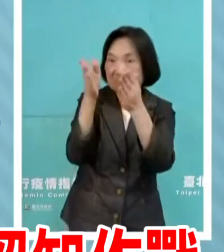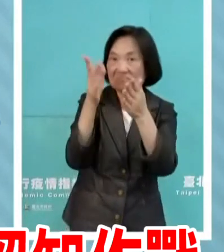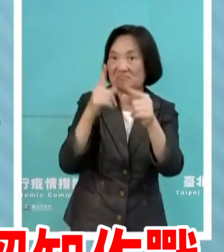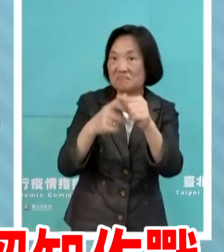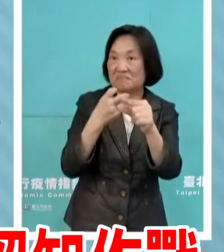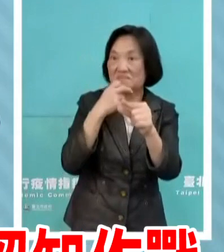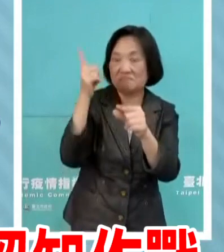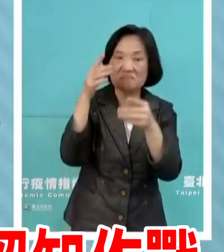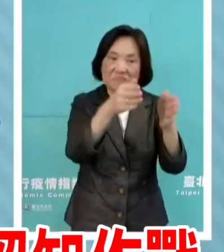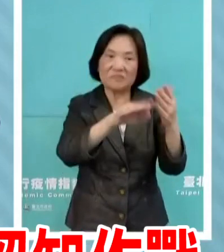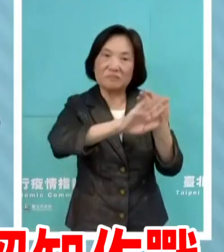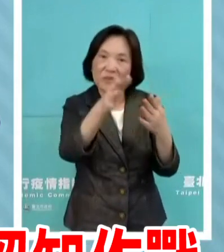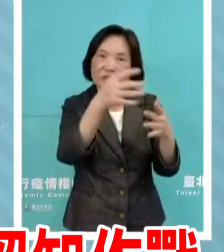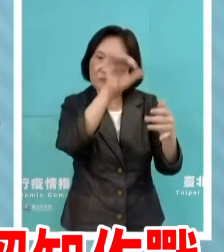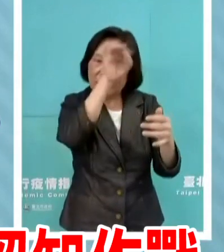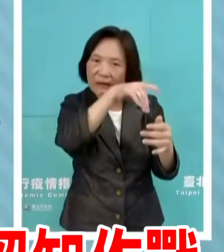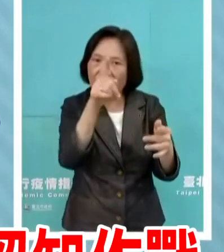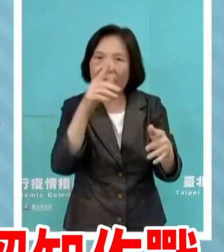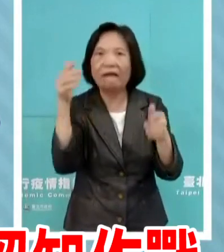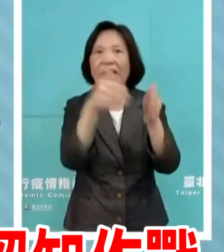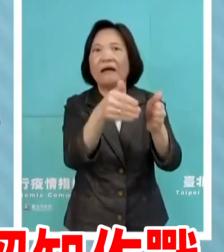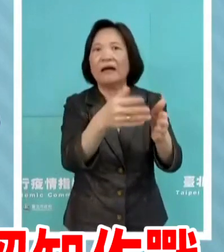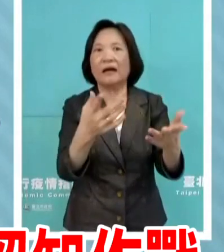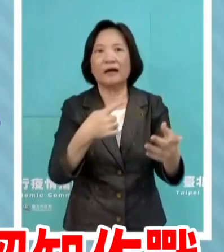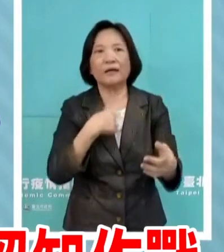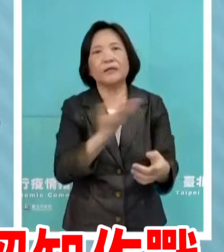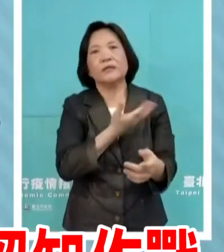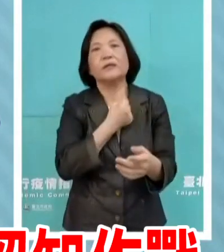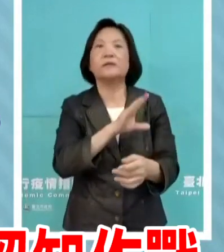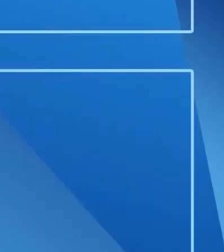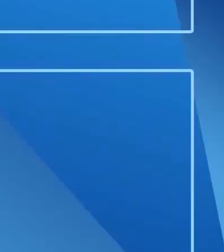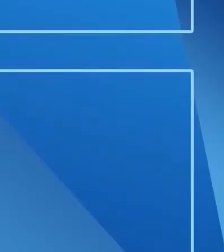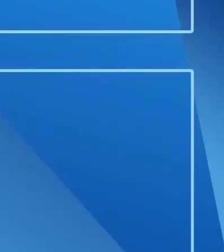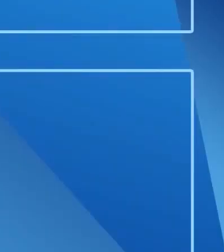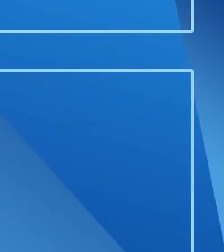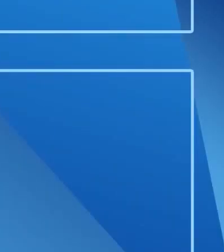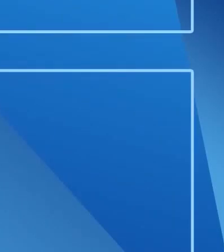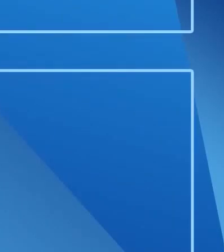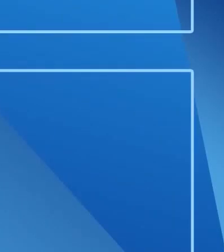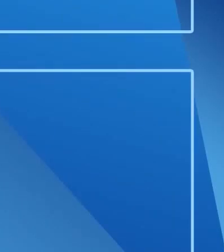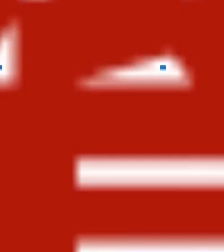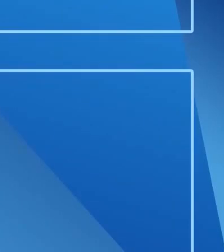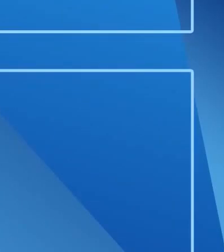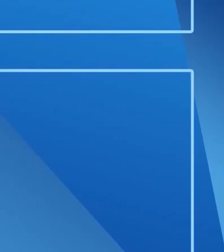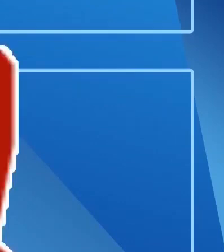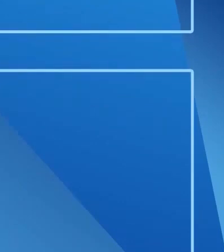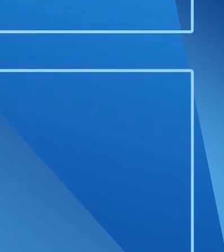外一个政党，不是这样吗？会让人家生气，就是这样。